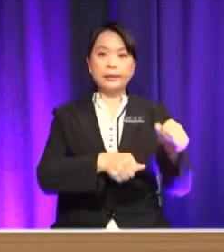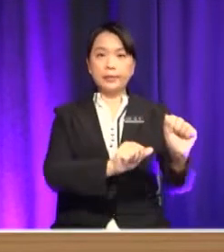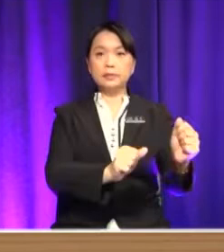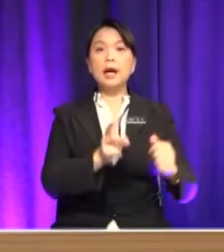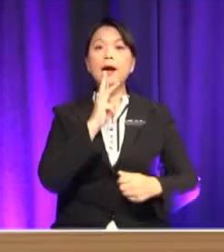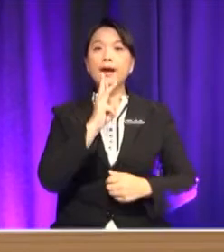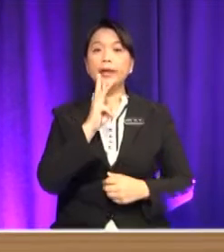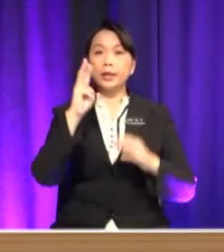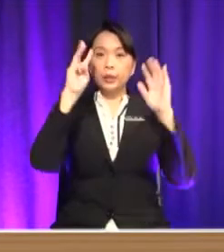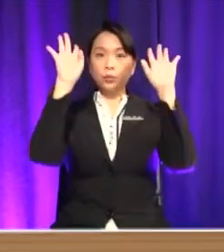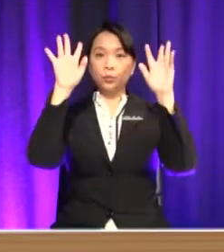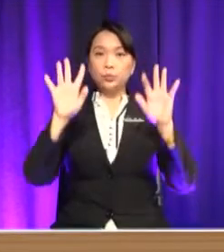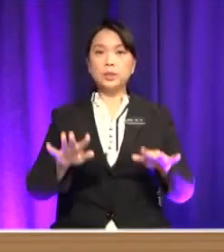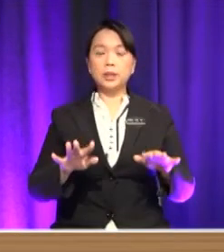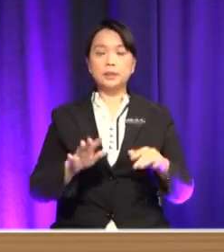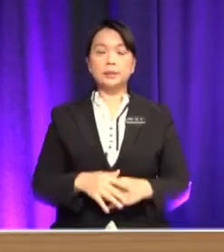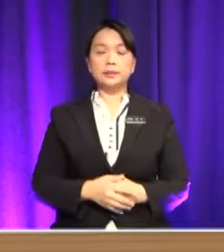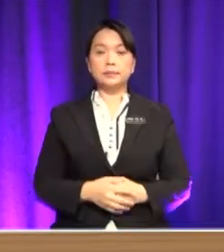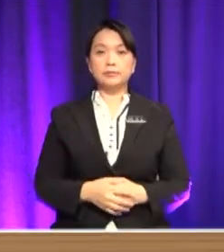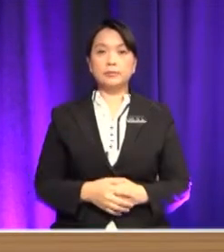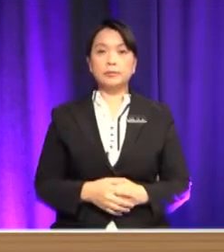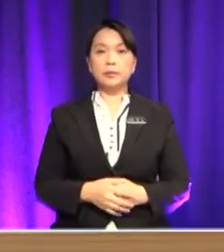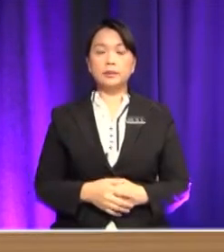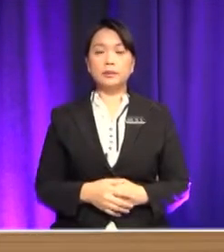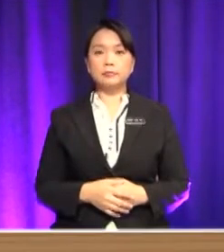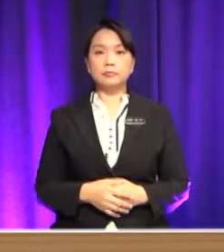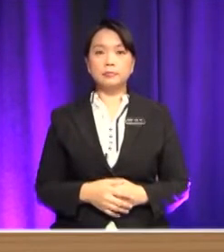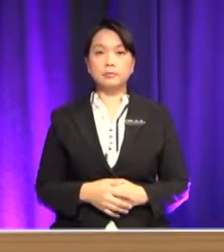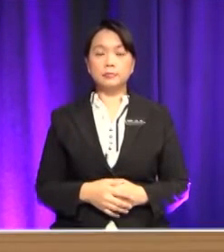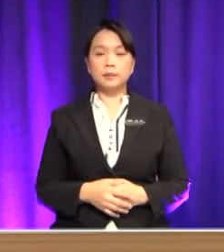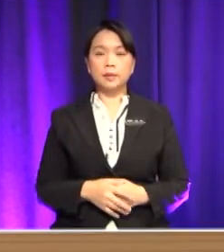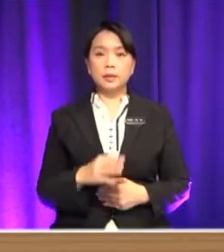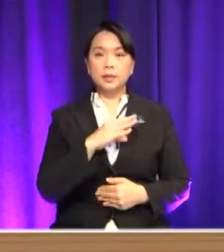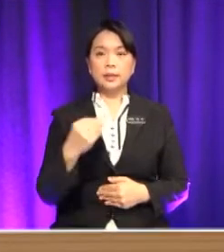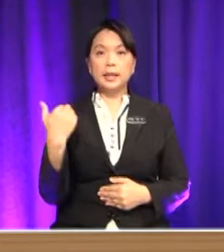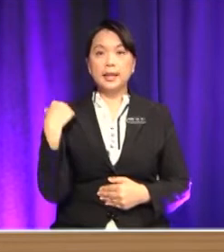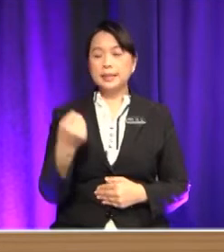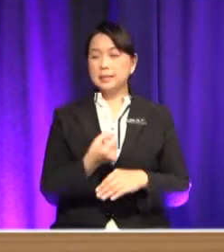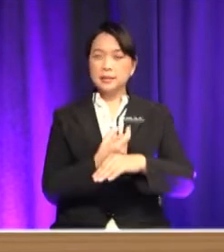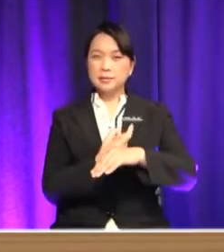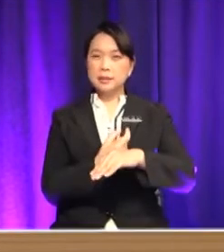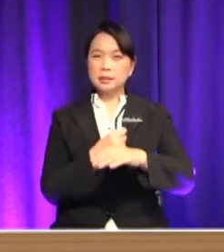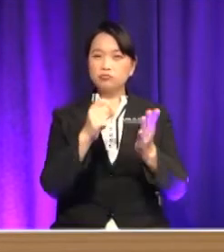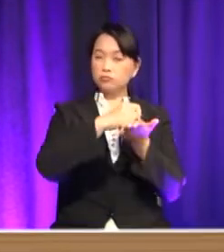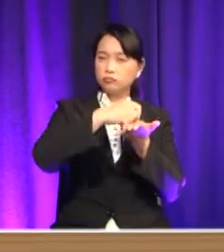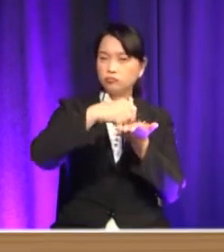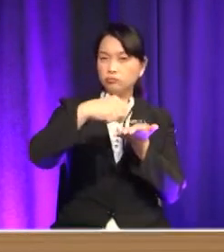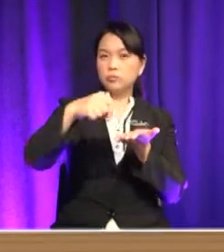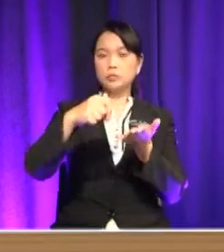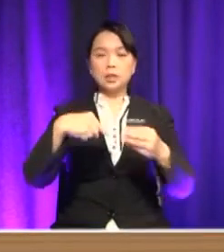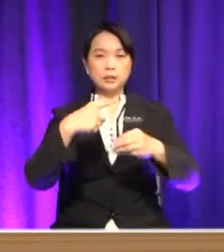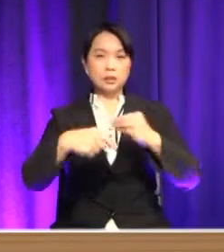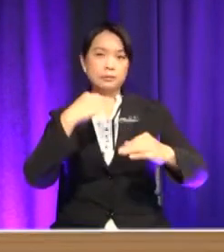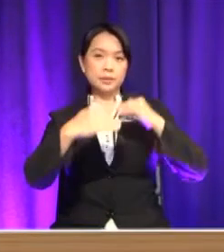mana? Ke saliran bawah iaitu longkang. Okey. Dan ada juga sedikit catatan dekat situ ada binaan bumbung,